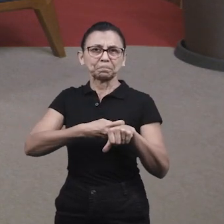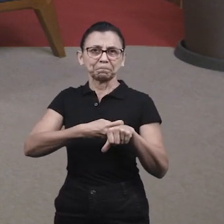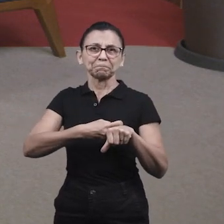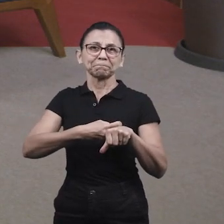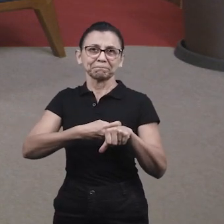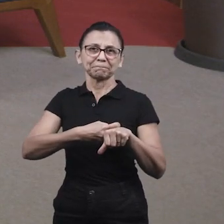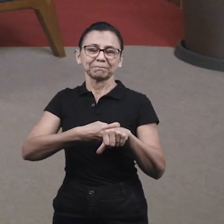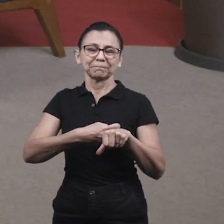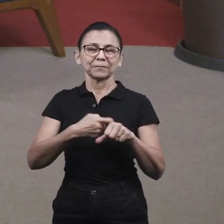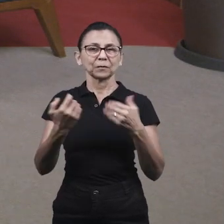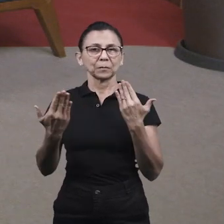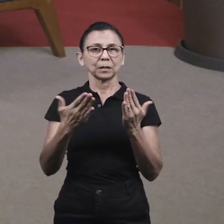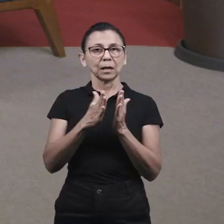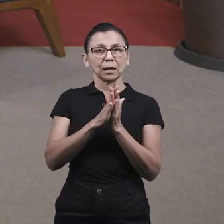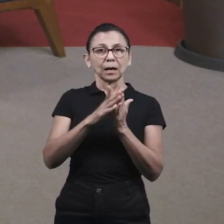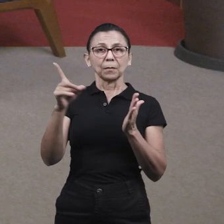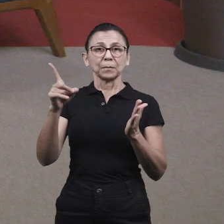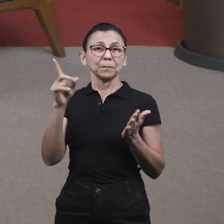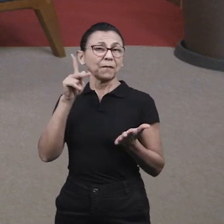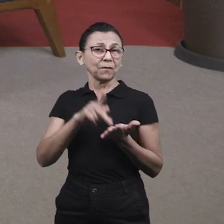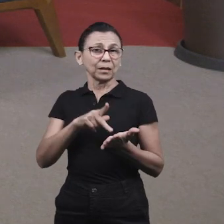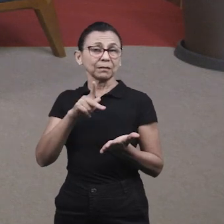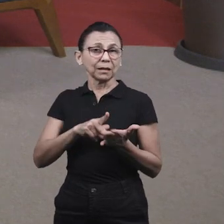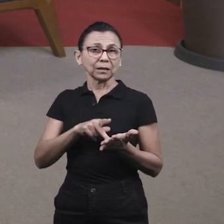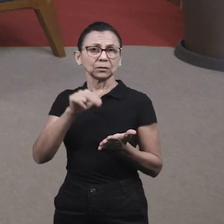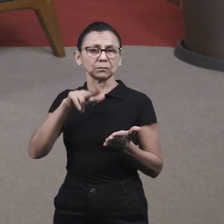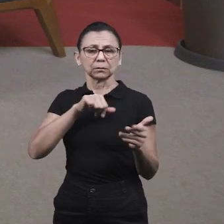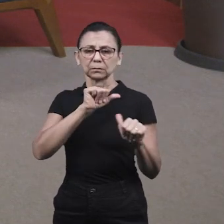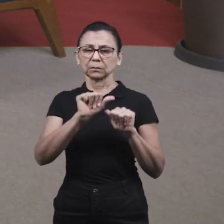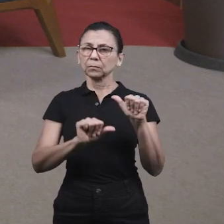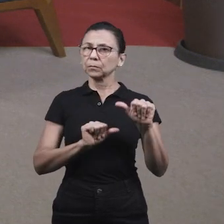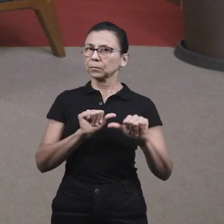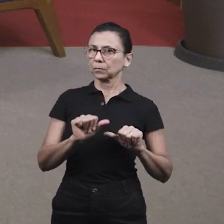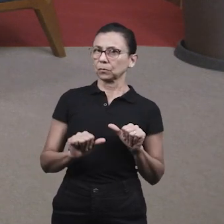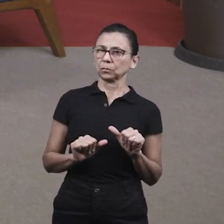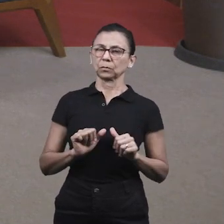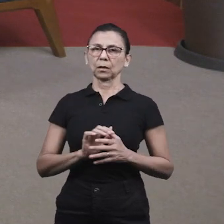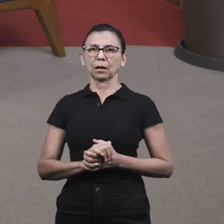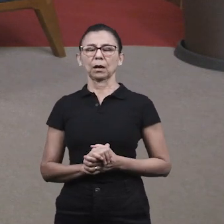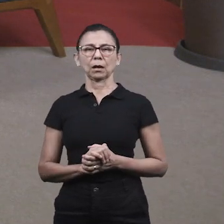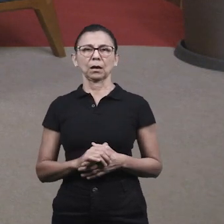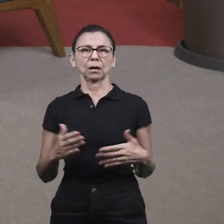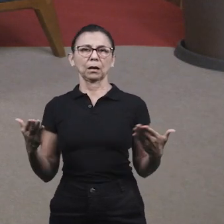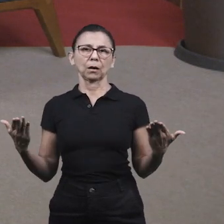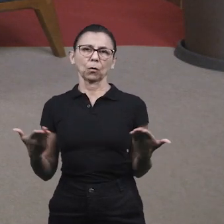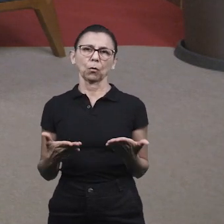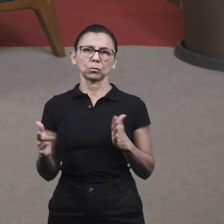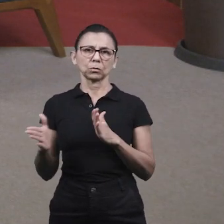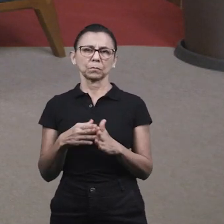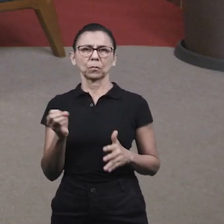de l'épée est rigide, est fort. La parole du Seigneur est la vérité, elle ne change pas.